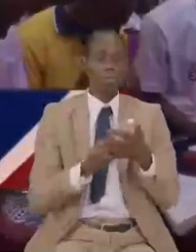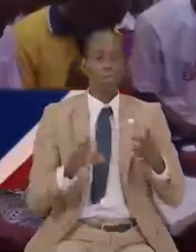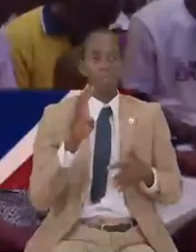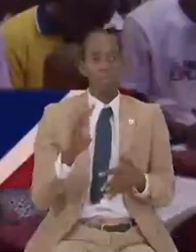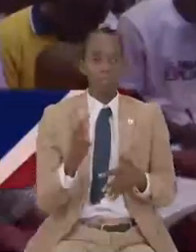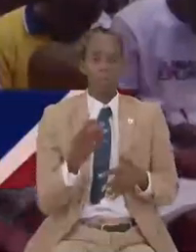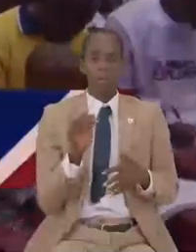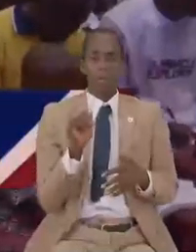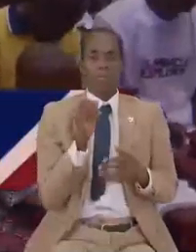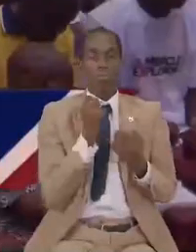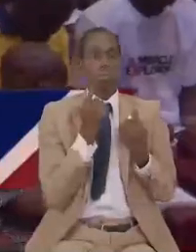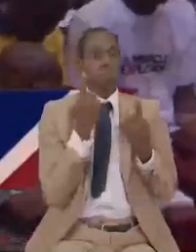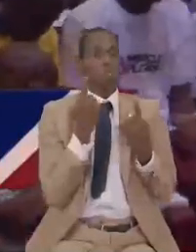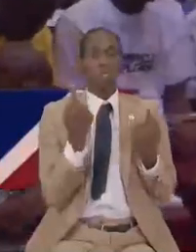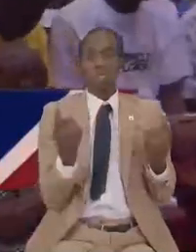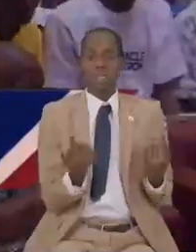Ésaïe 1, 4.